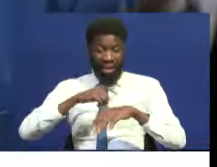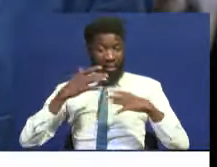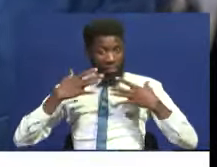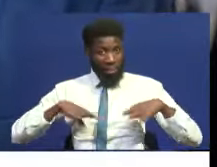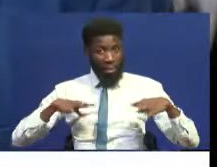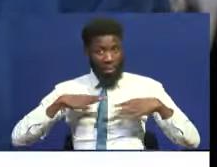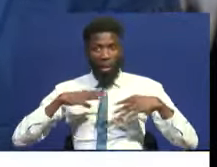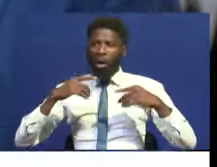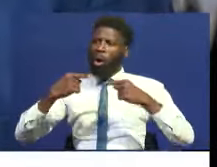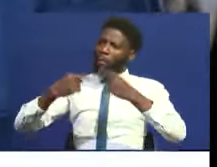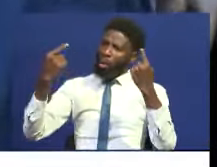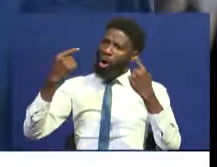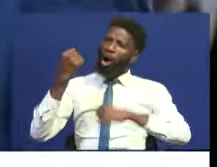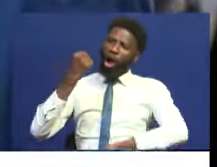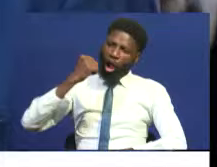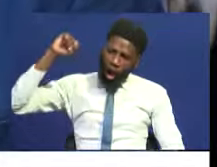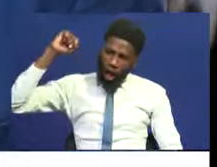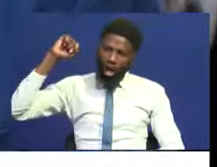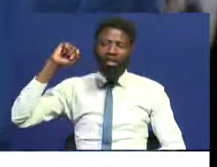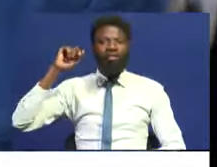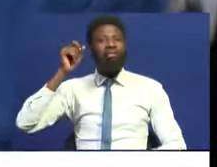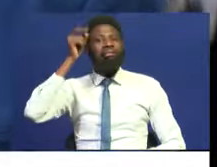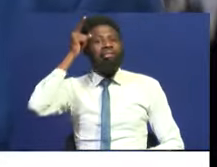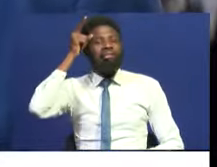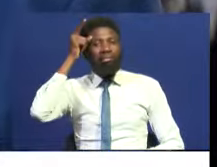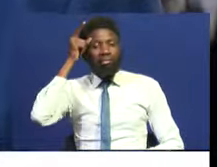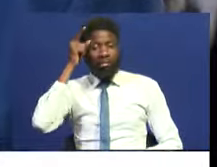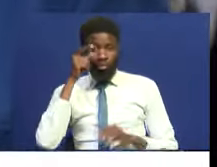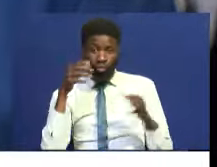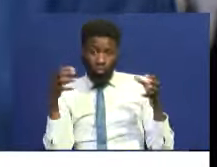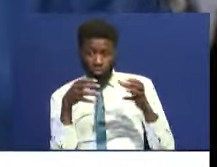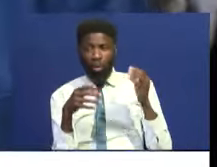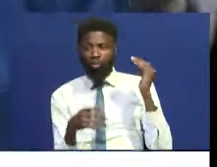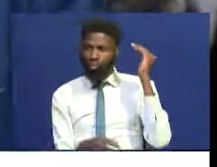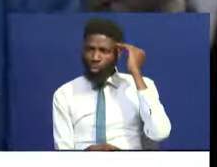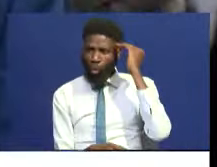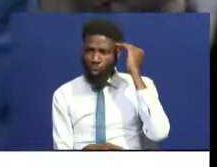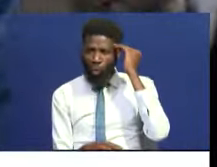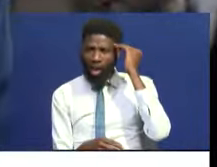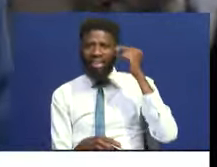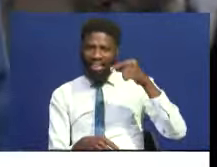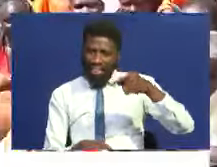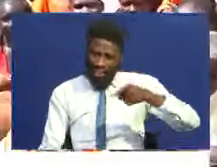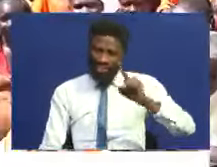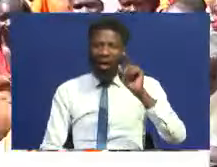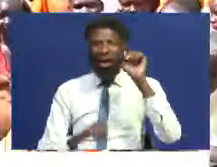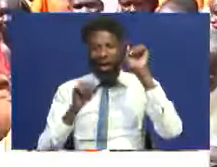wanashutumu wakijua, na wale wengine ambayo wanajua wataweza